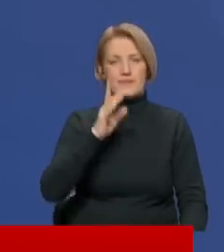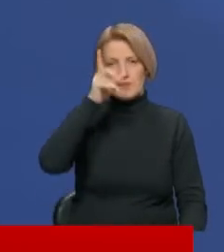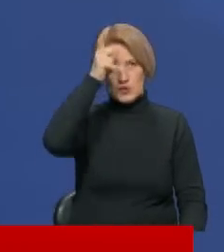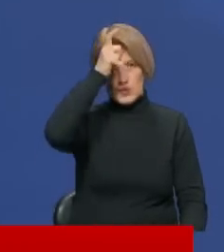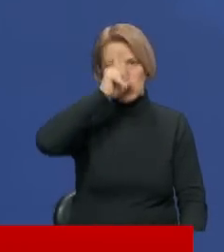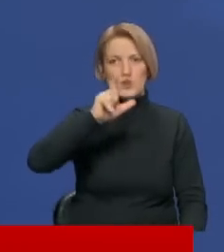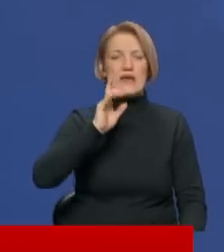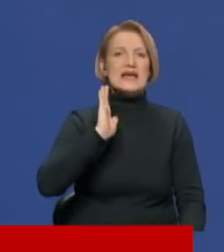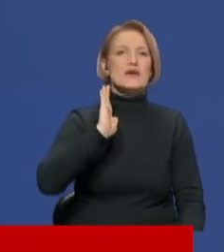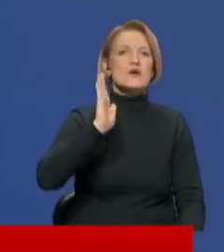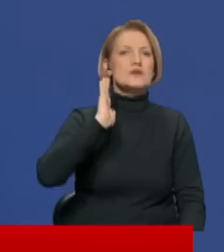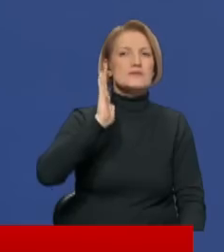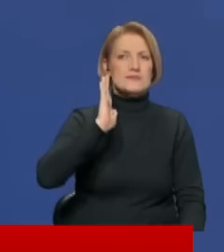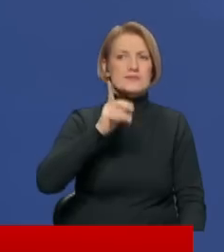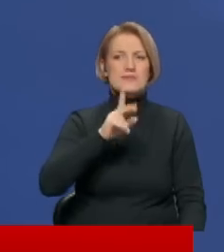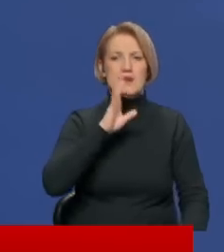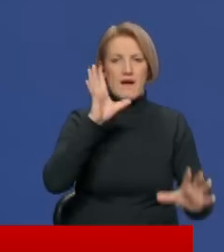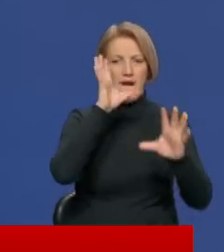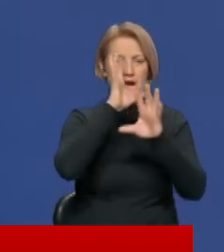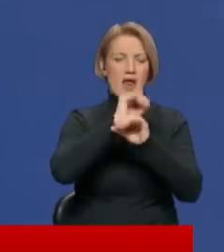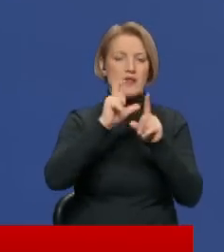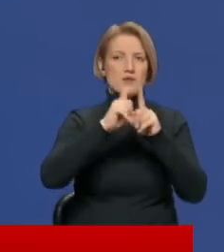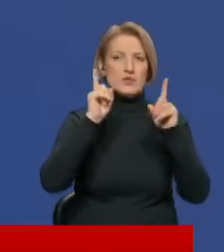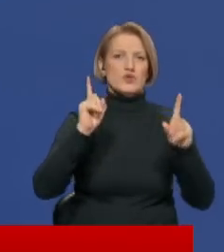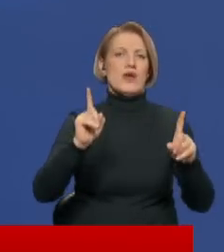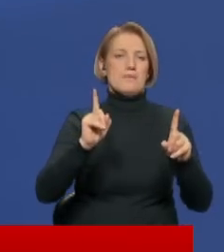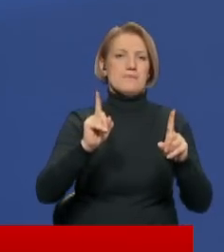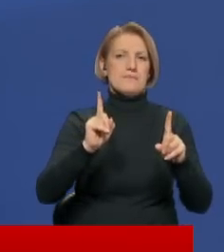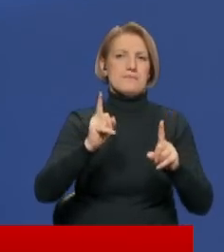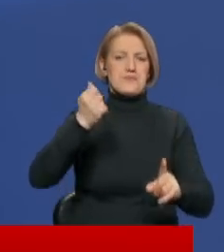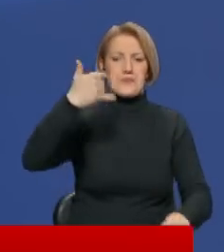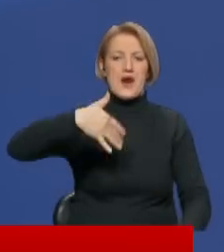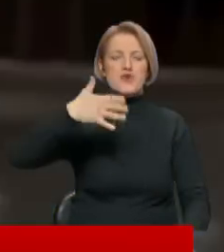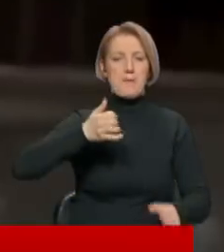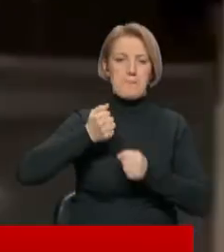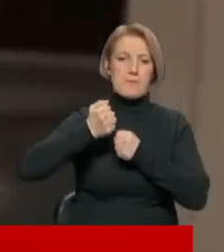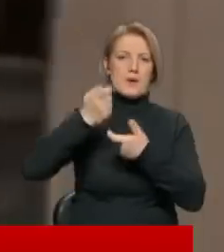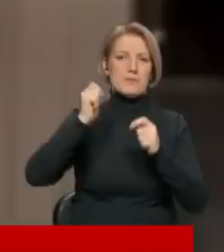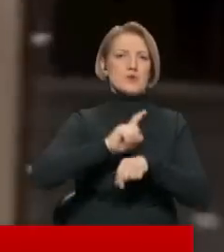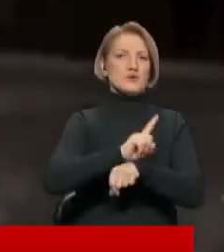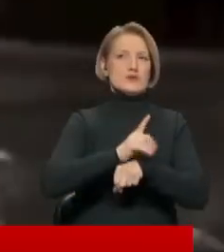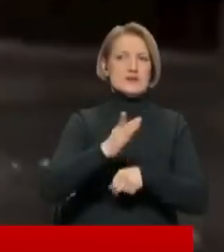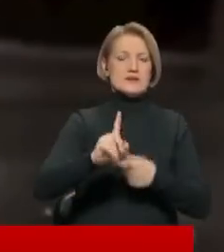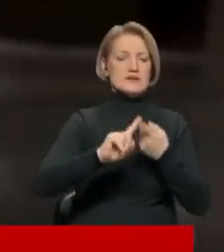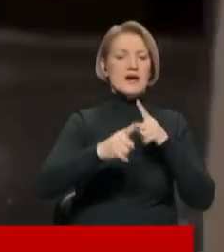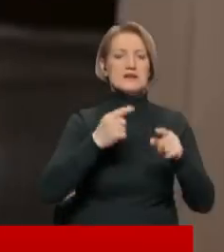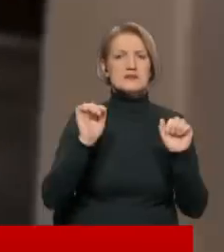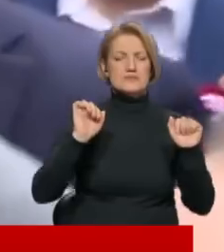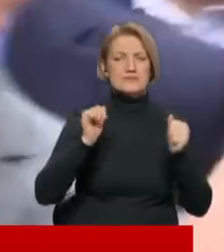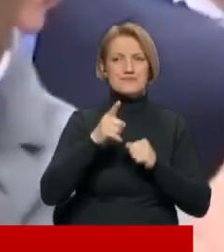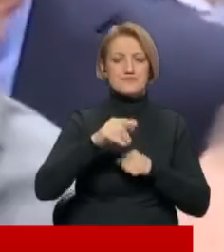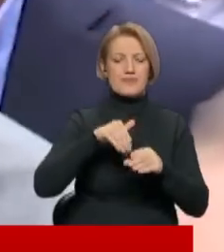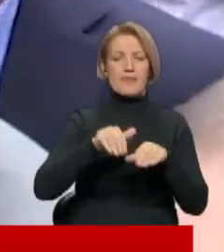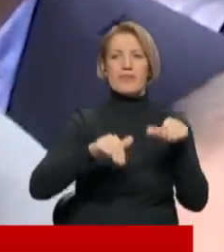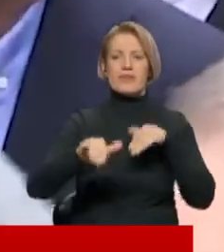öyle şeyi götürmek istedikleri karanlık bir dönem despotik bir rejim uygulaması süreci siyaseti ısıtan seçim sürecini